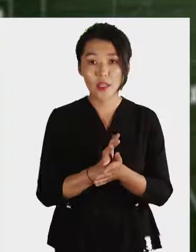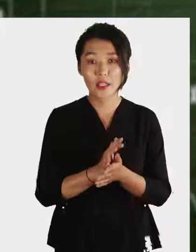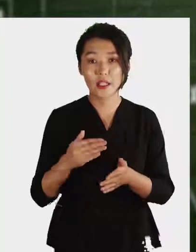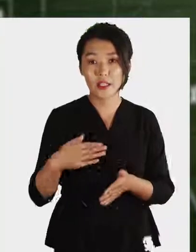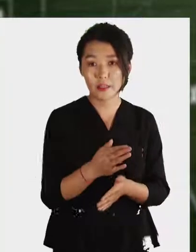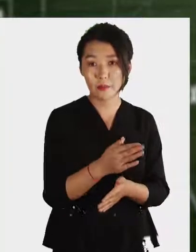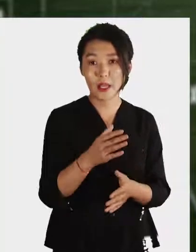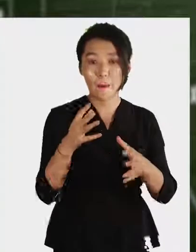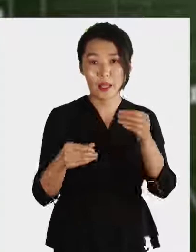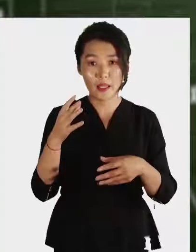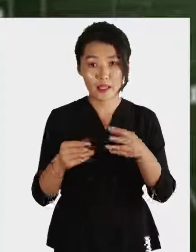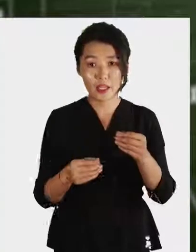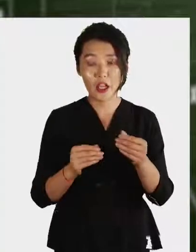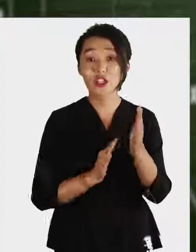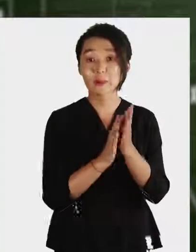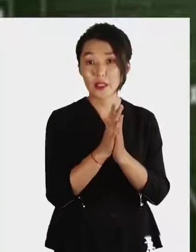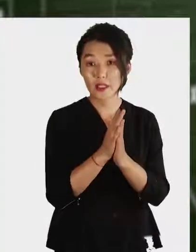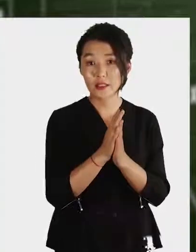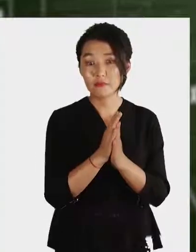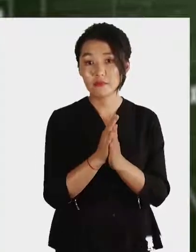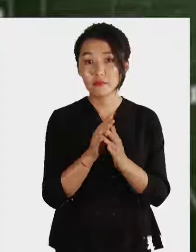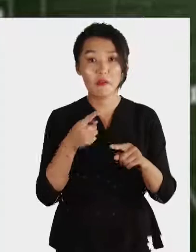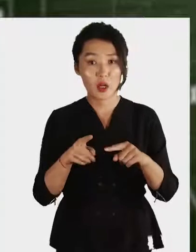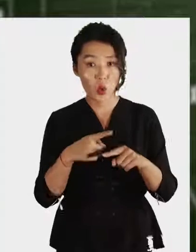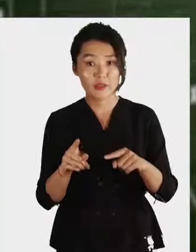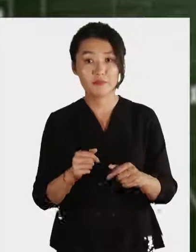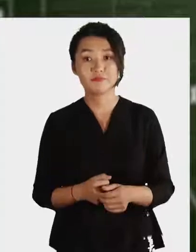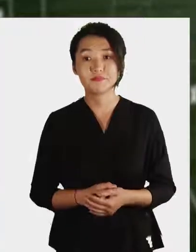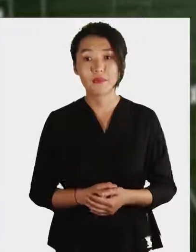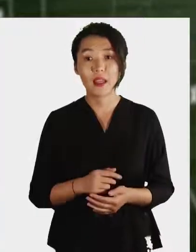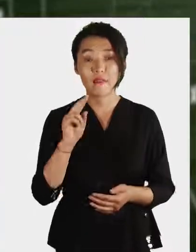твороге, рыбе, молоке, шпинате, моркови и петрушке.